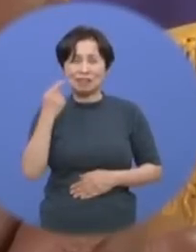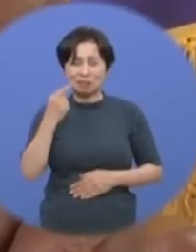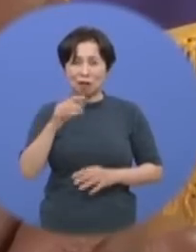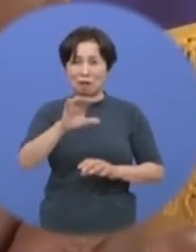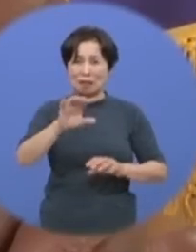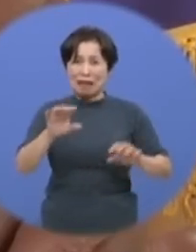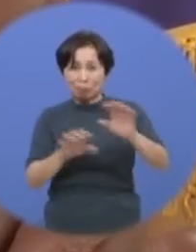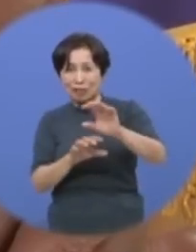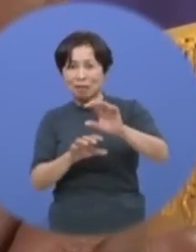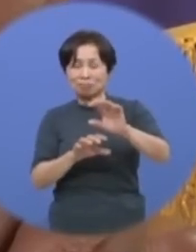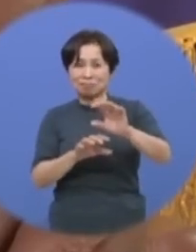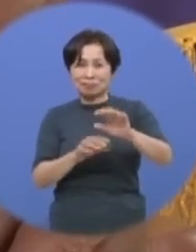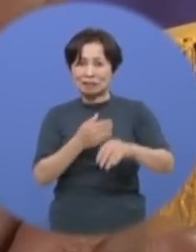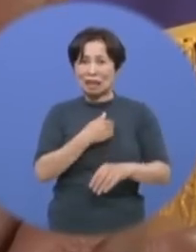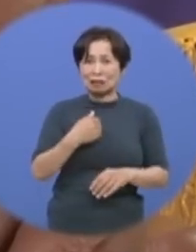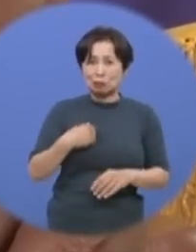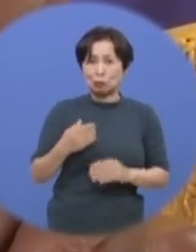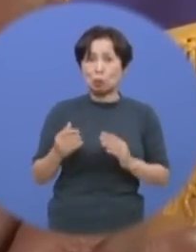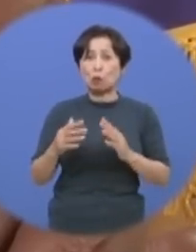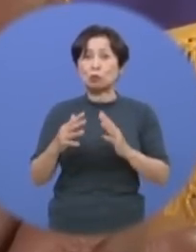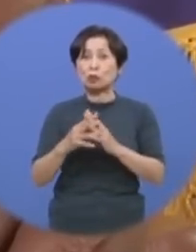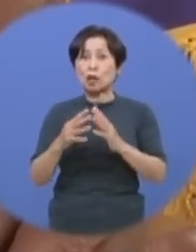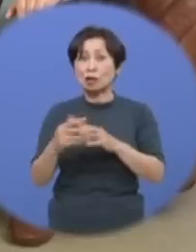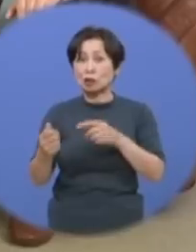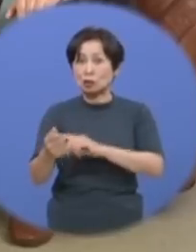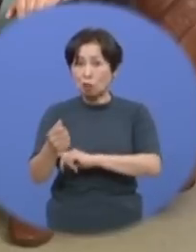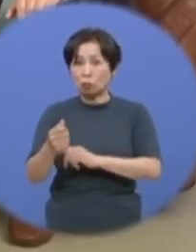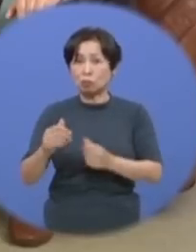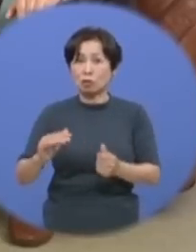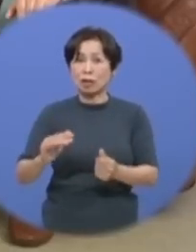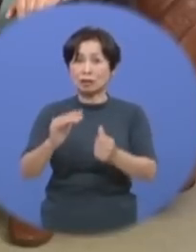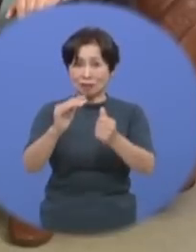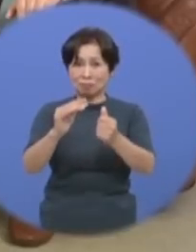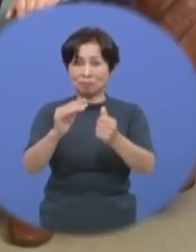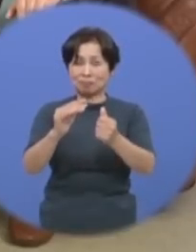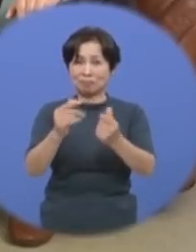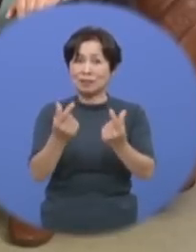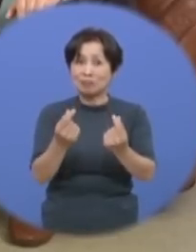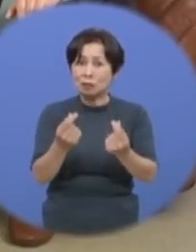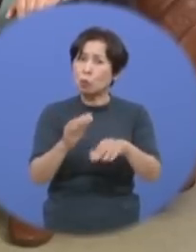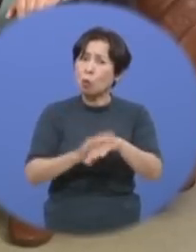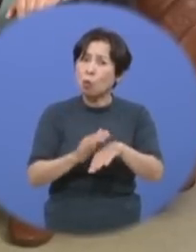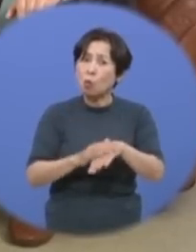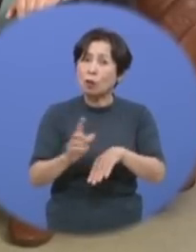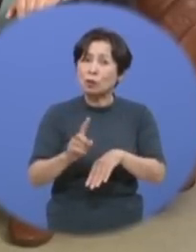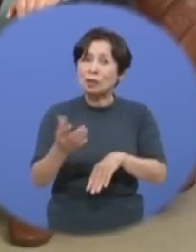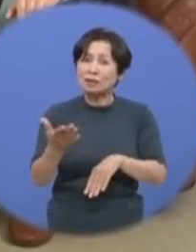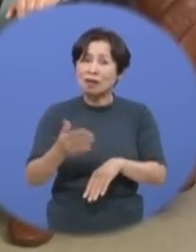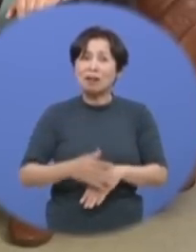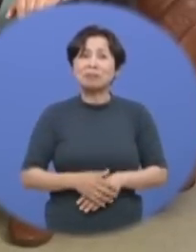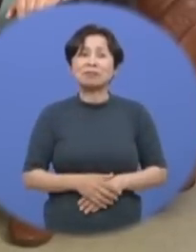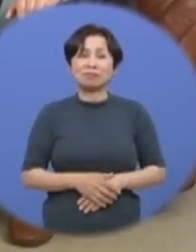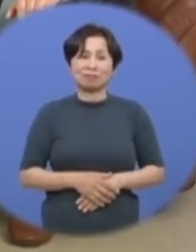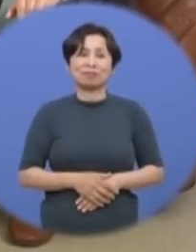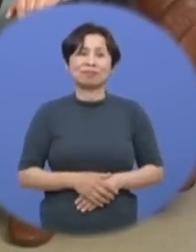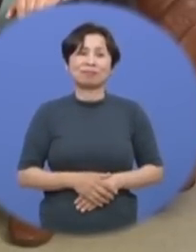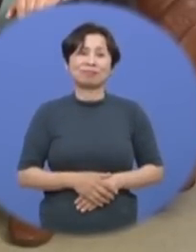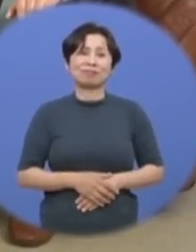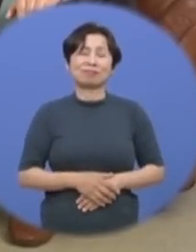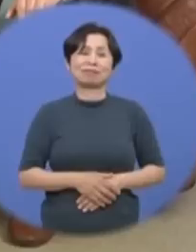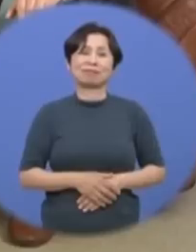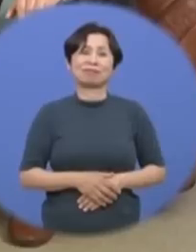できる精神力っていうのを養うその手法っていうのはなが終わりえっあの